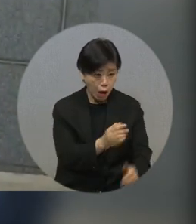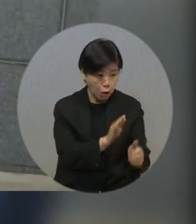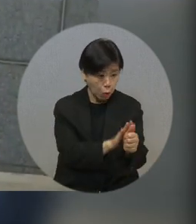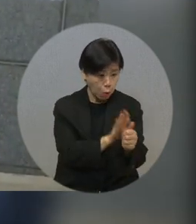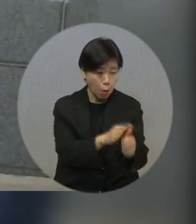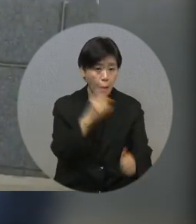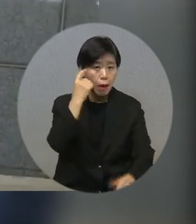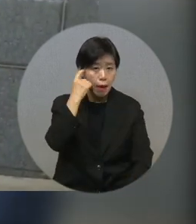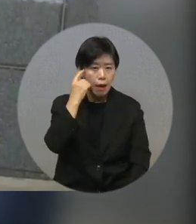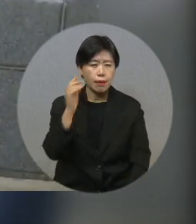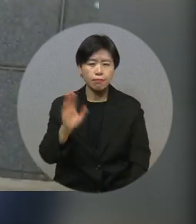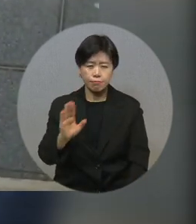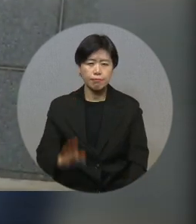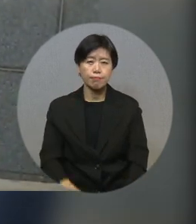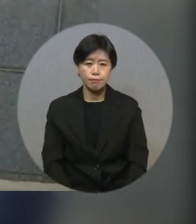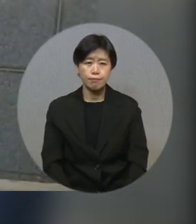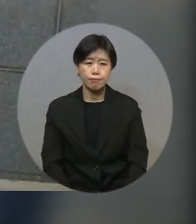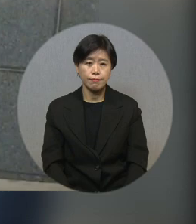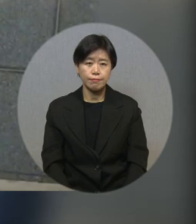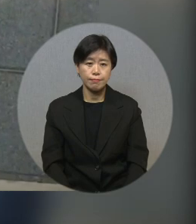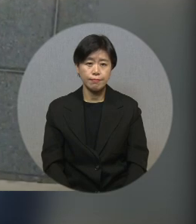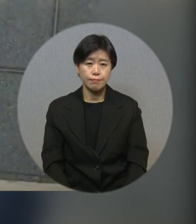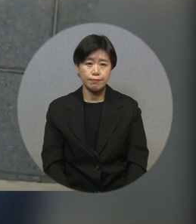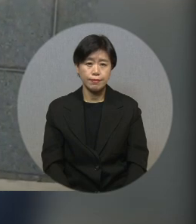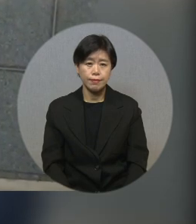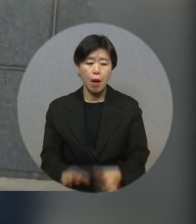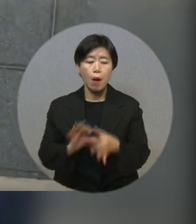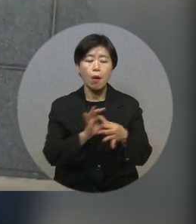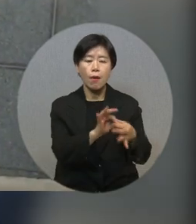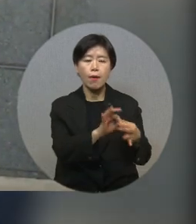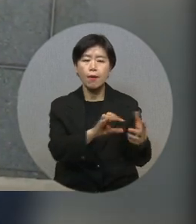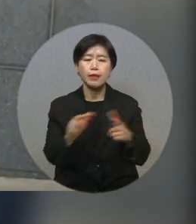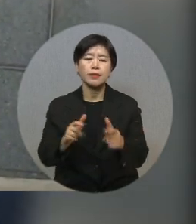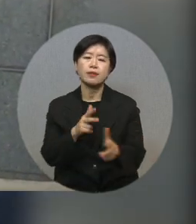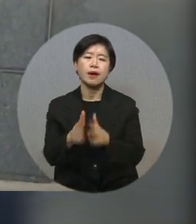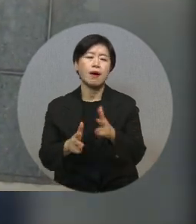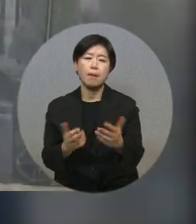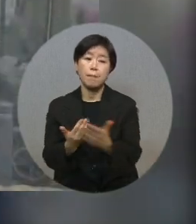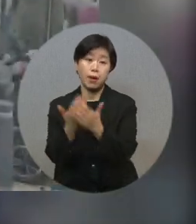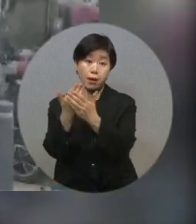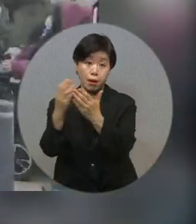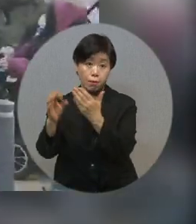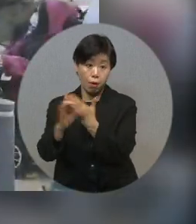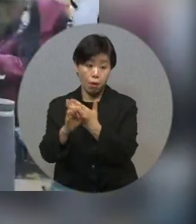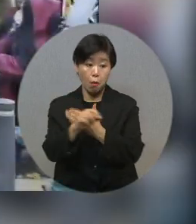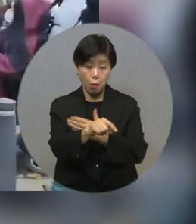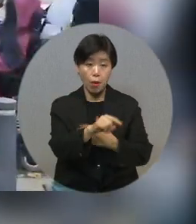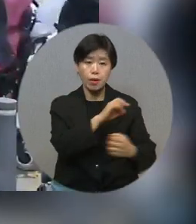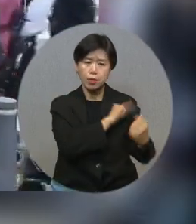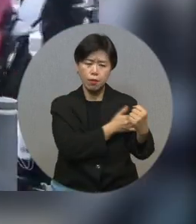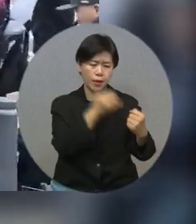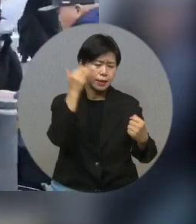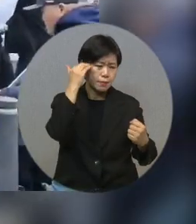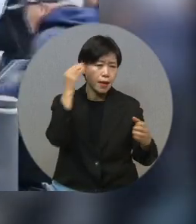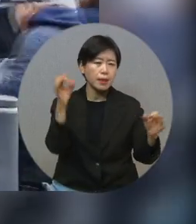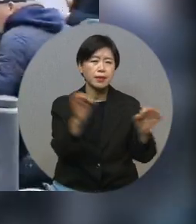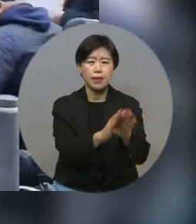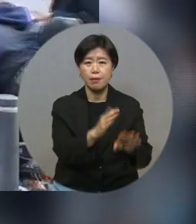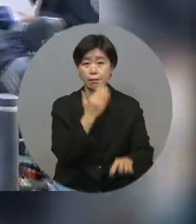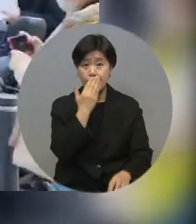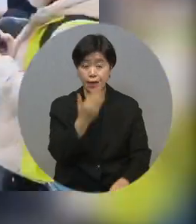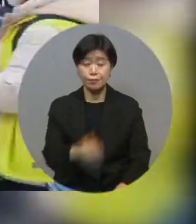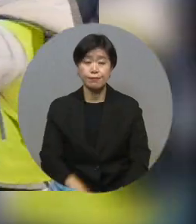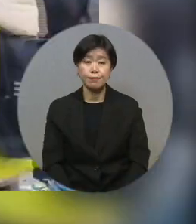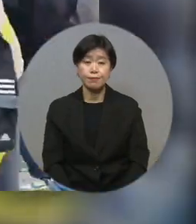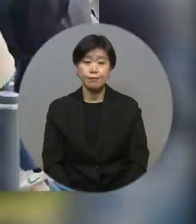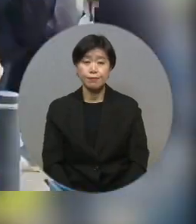사업을 통해서 한다고 하면 분명히 거주 생활인들의 인권 침해 예방이 분명히 되어